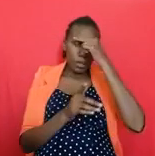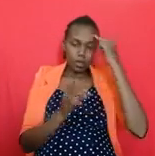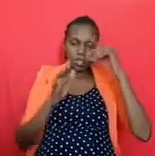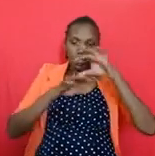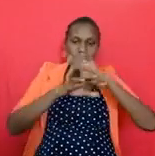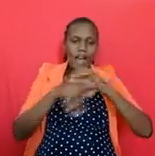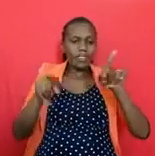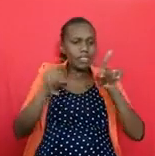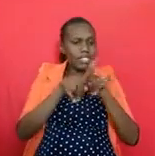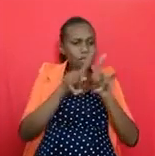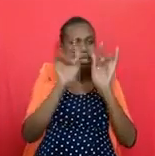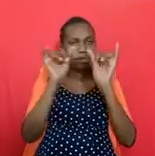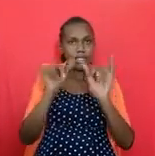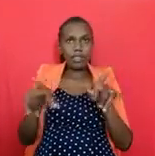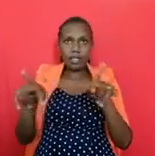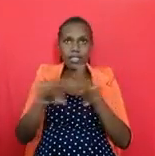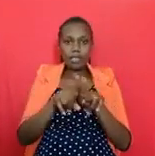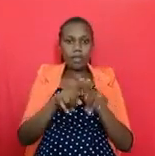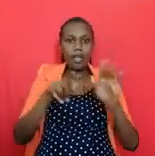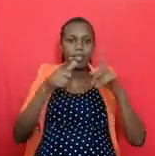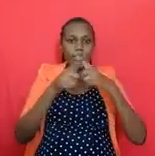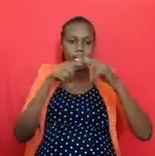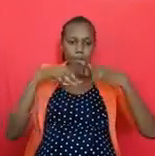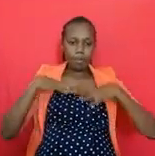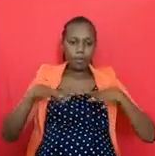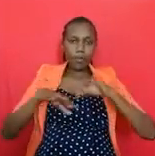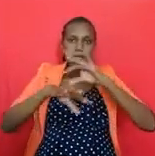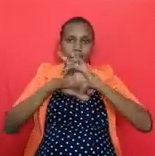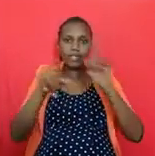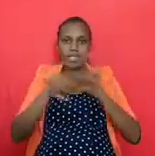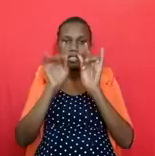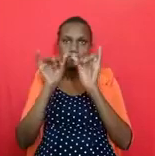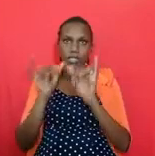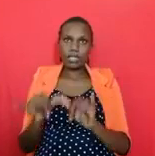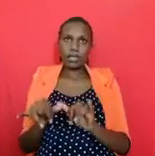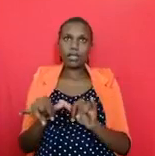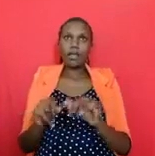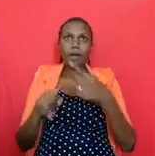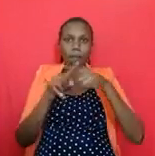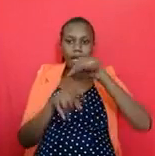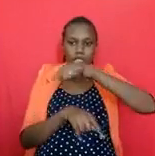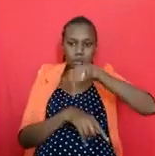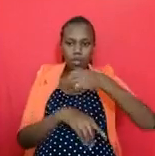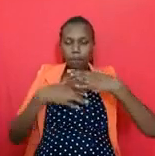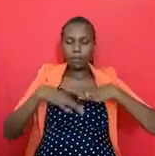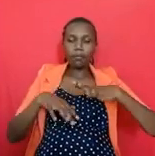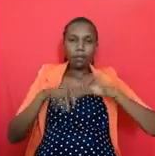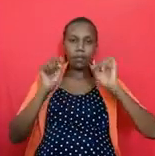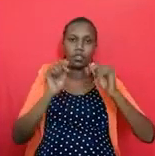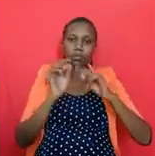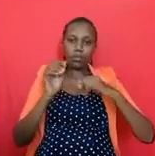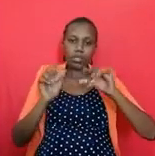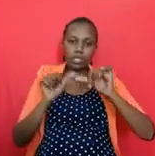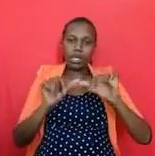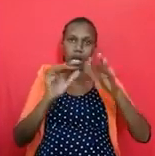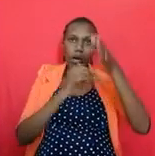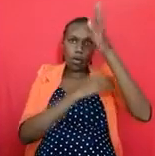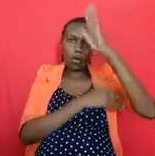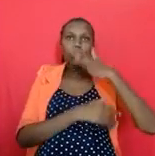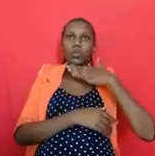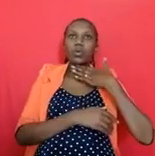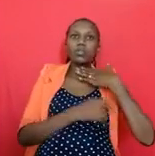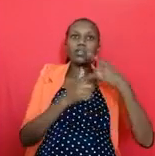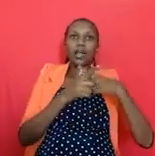iri o thi na andu a thi maikaraga ta thi no ithue nigetha tuikare ta uria ngai arenda